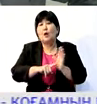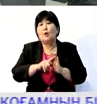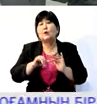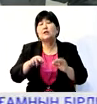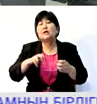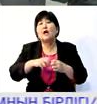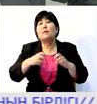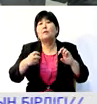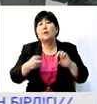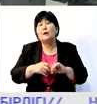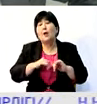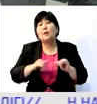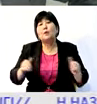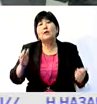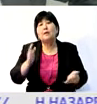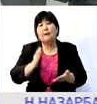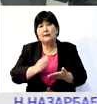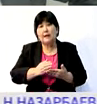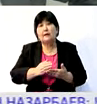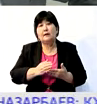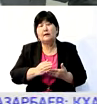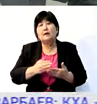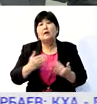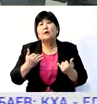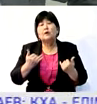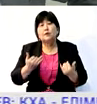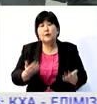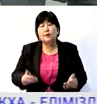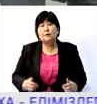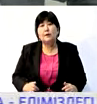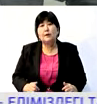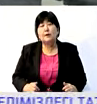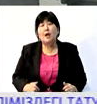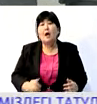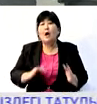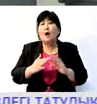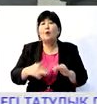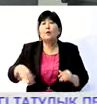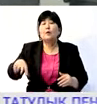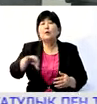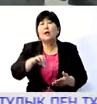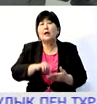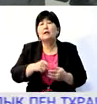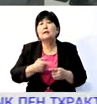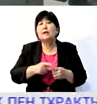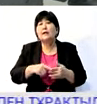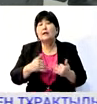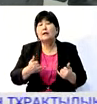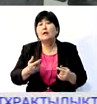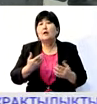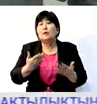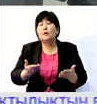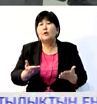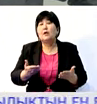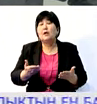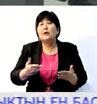проблемалар көбейе бастады. Бұл түсінікті ғой. Сөйтіп, ауыл арасында да фитім айтады екен, енді бұнда жерде